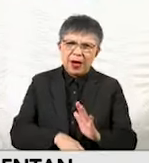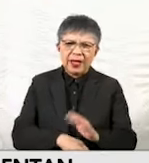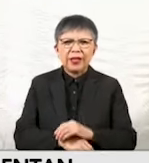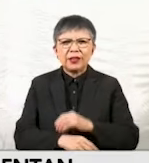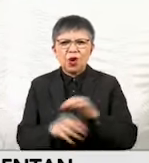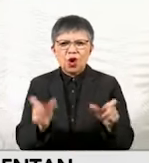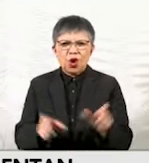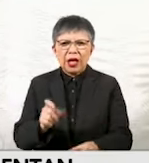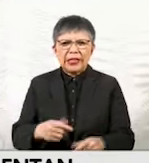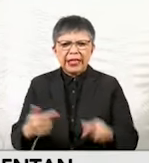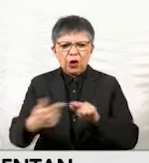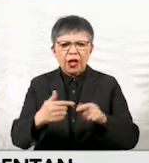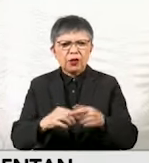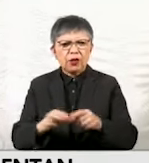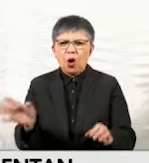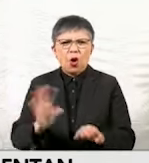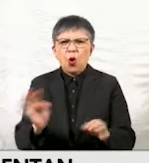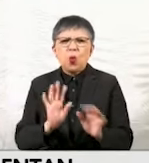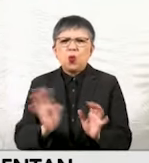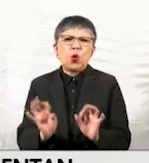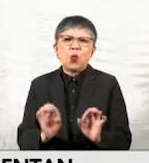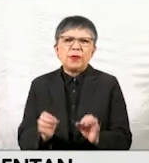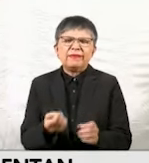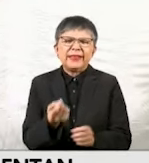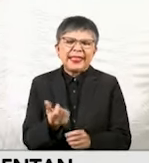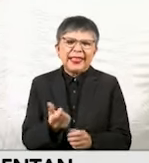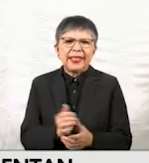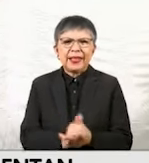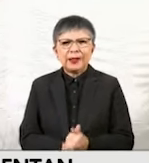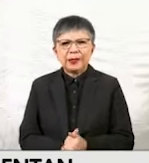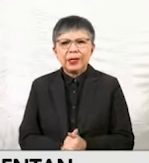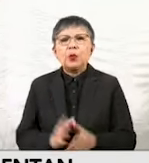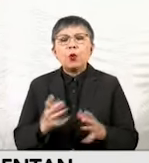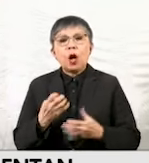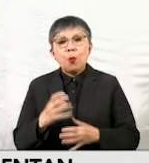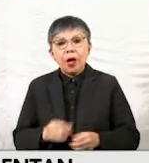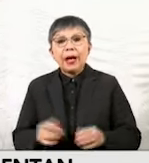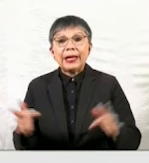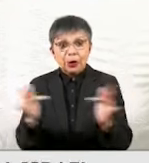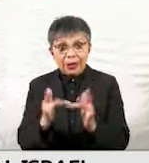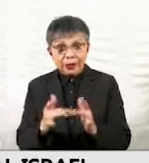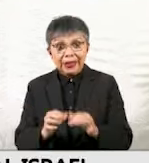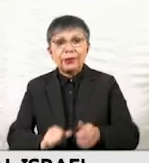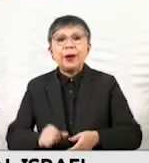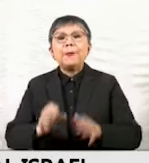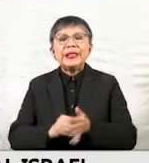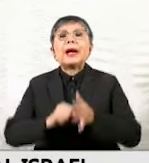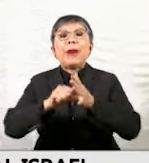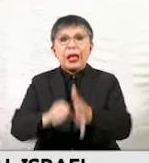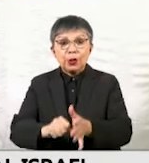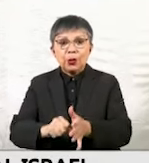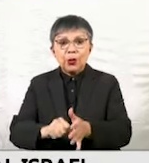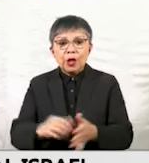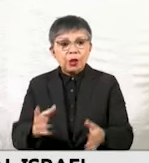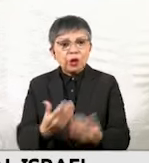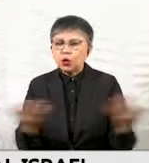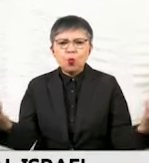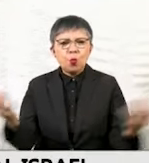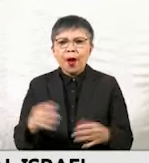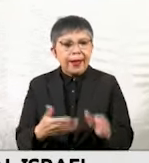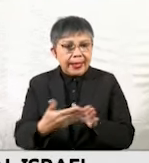dengan konektivitas internet di sana Ini bisa membantu kesejahteraan juga membantu dari semua Sisi